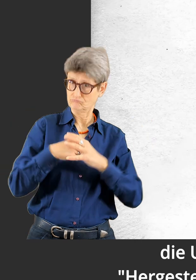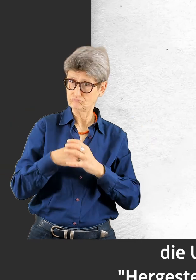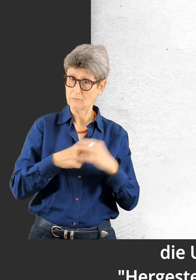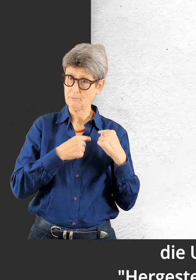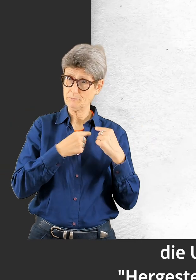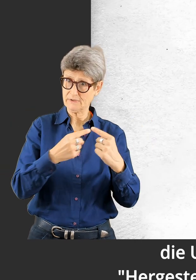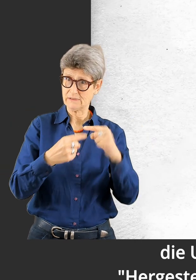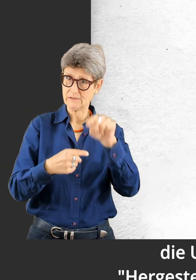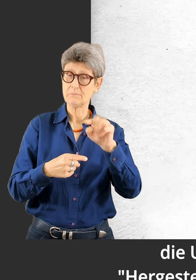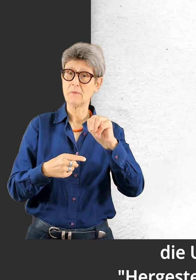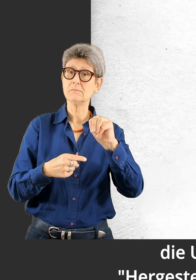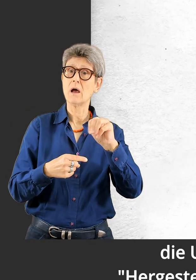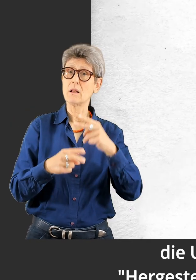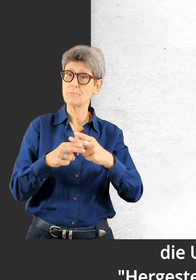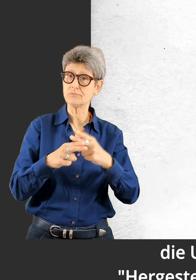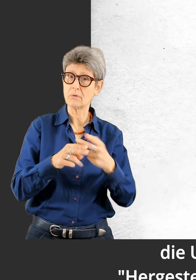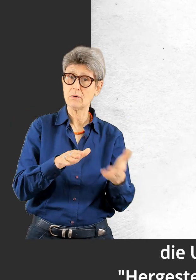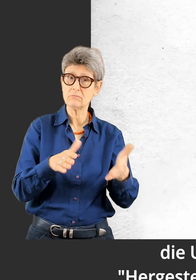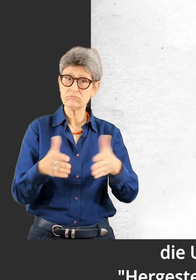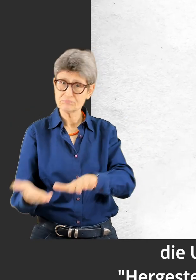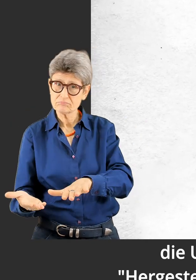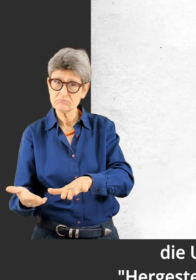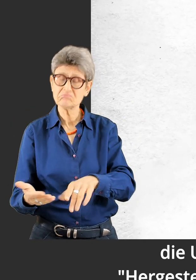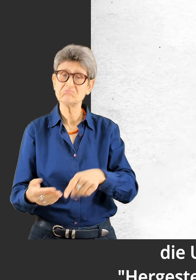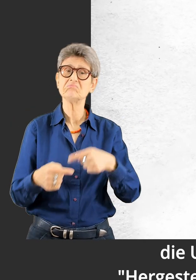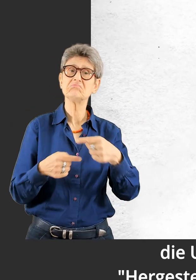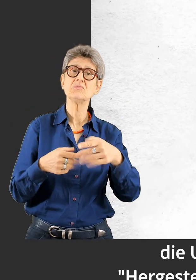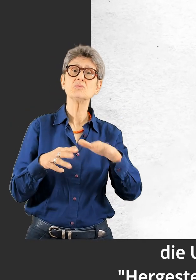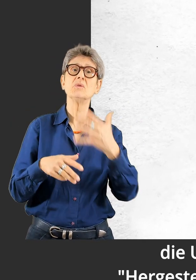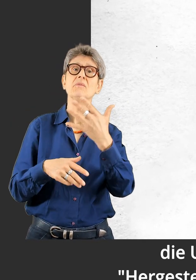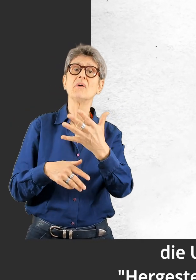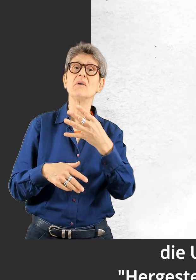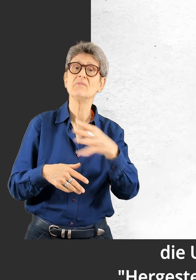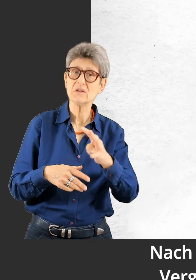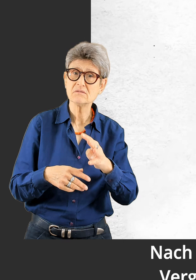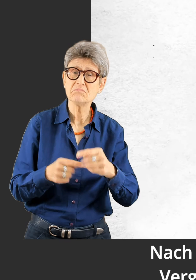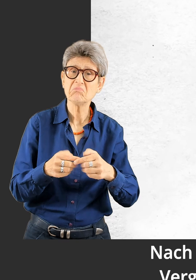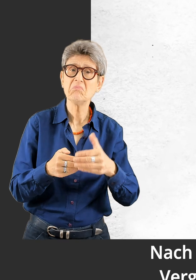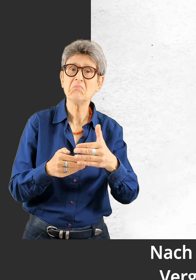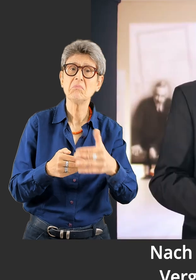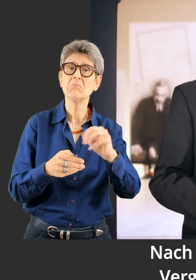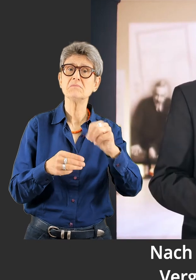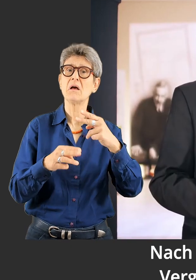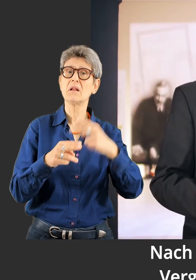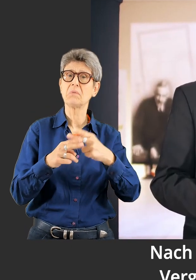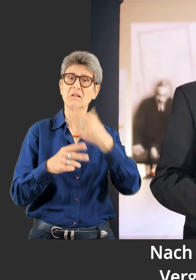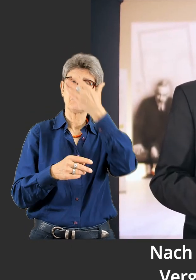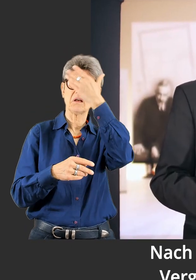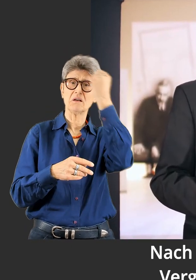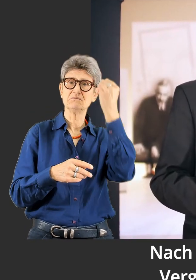die Unterzeilen zu den Fotografien, hergestellt von Max Halberstadt Hamburg. Nach